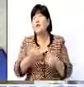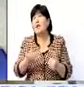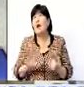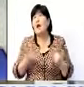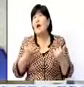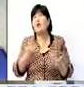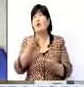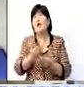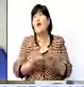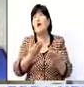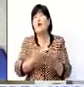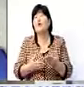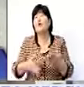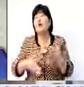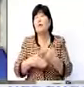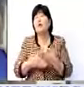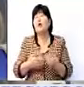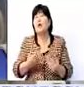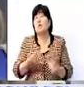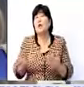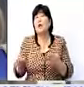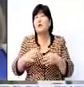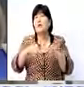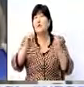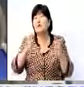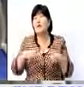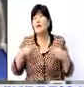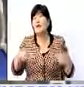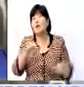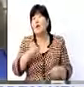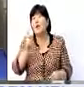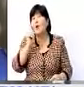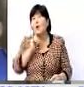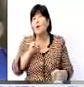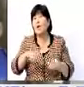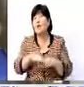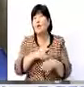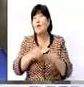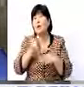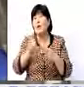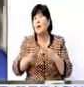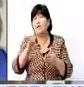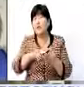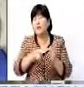оказания консультативно-методической помощи пригласили специалистов из разных сфер. Для удобства населения до конца года